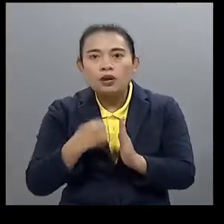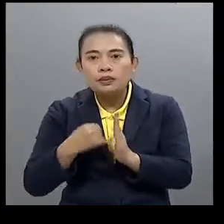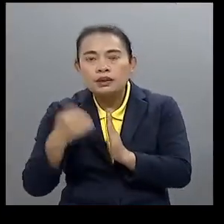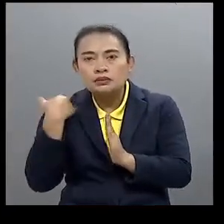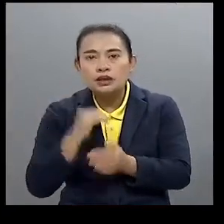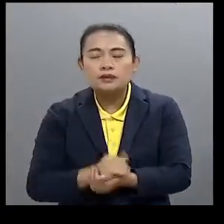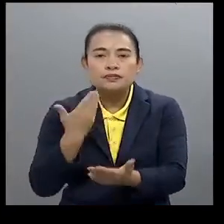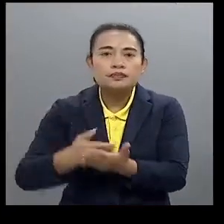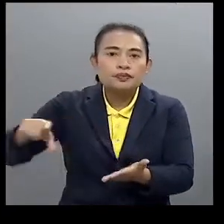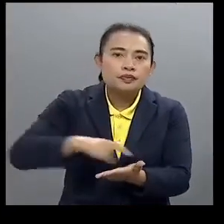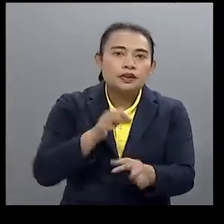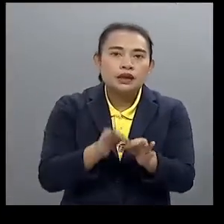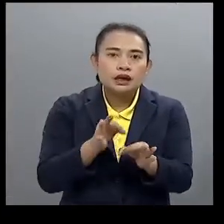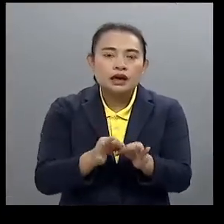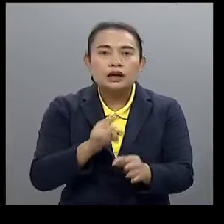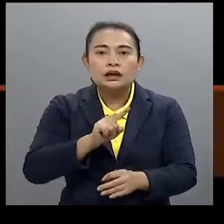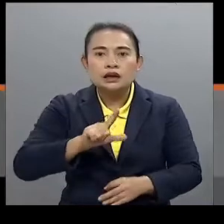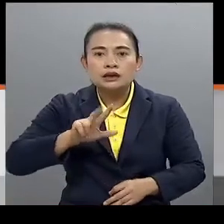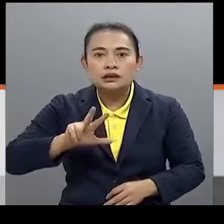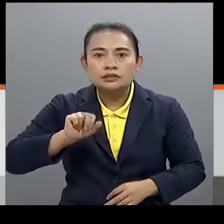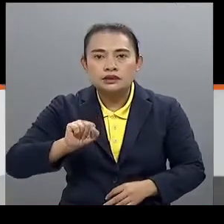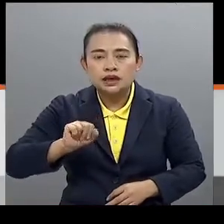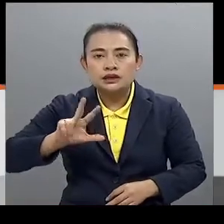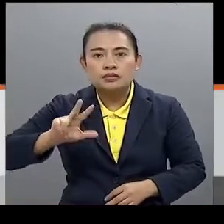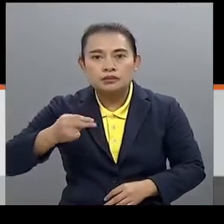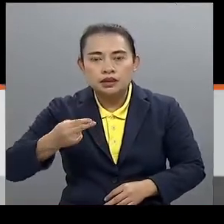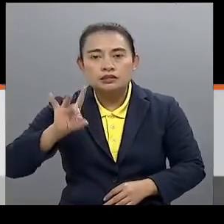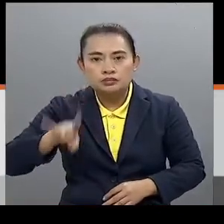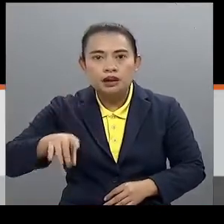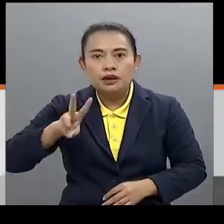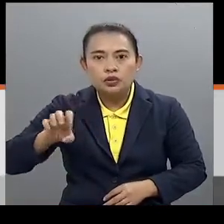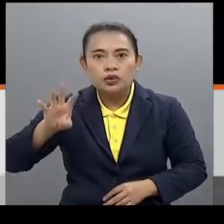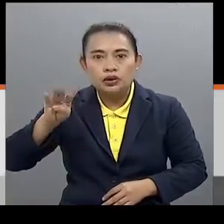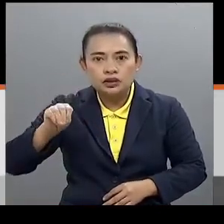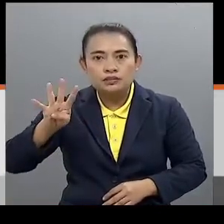ยอมรับว่าเกิดการสื่อสารข้อมูลที่ผิดพลาดโดยยอดเงินแท้จริงที่เข้ามาในบัญชีนะคะก็คือคือ1ล้าน 3แสน 3หมื่นแปดพัน 644